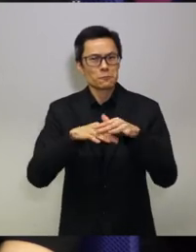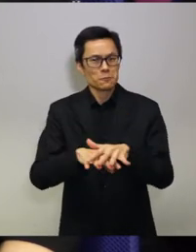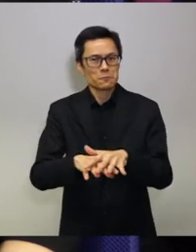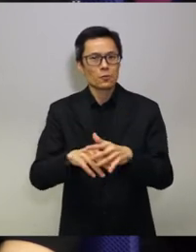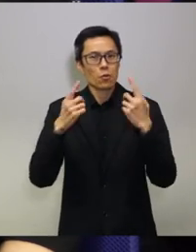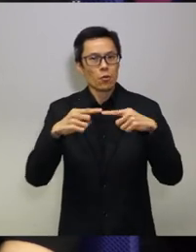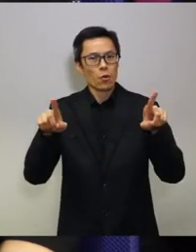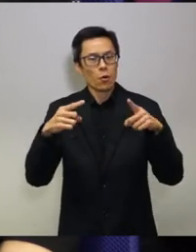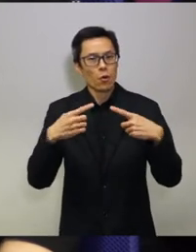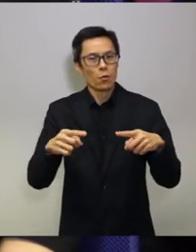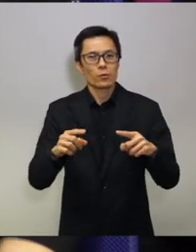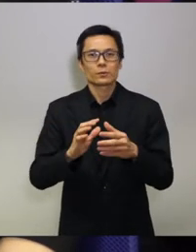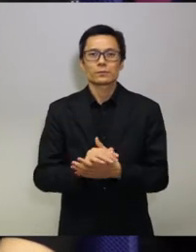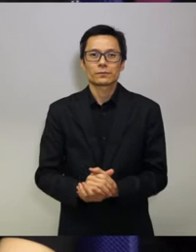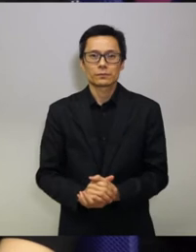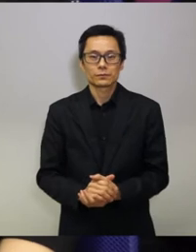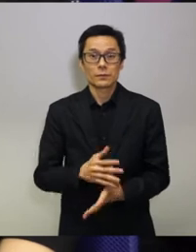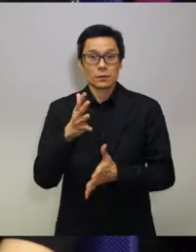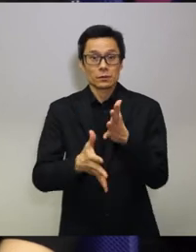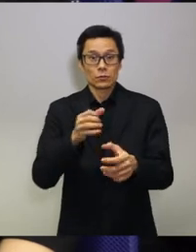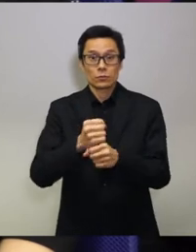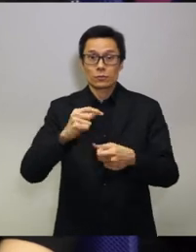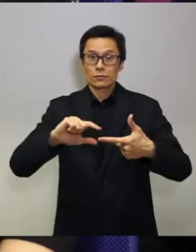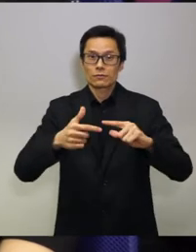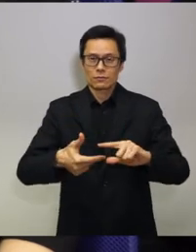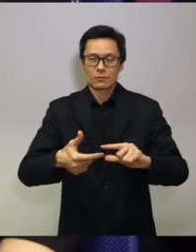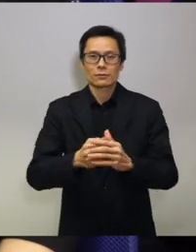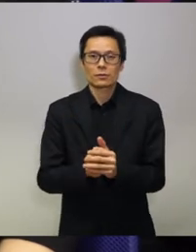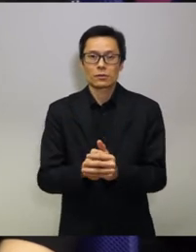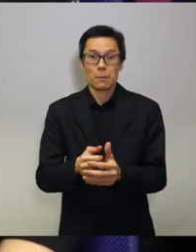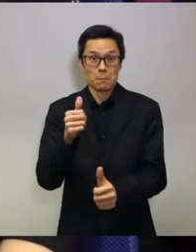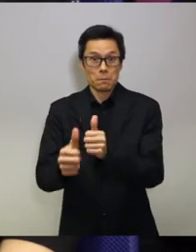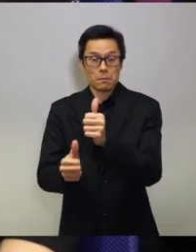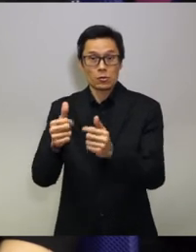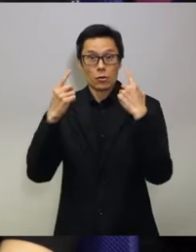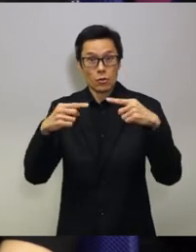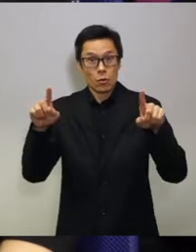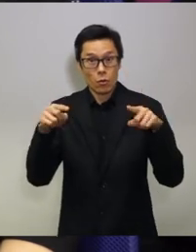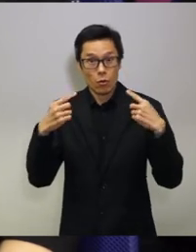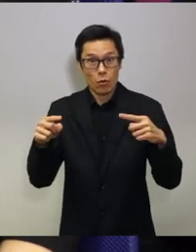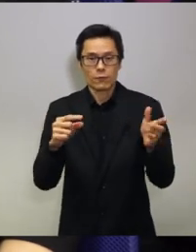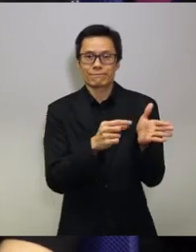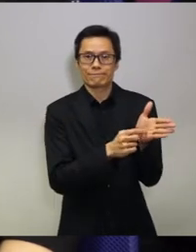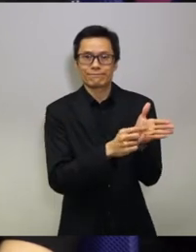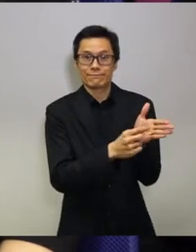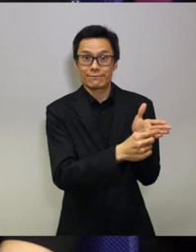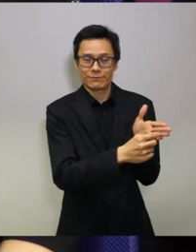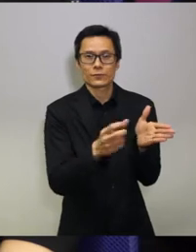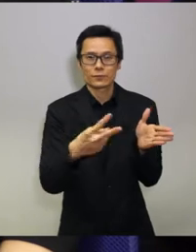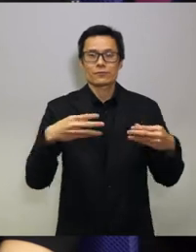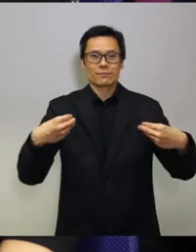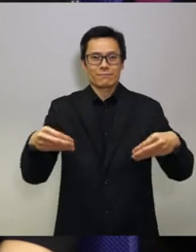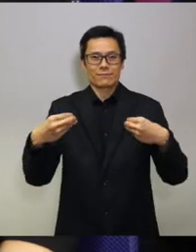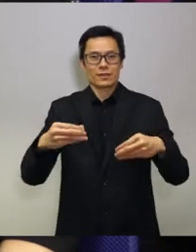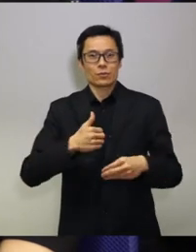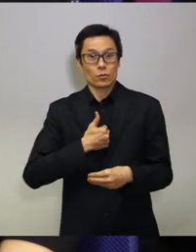呢個嘅歌曲裡面嘅。而手語工作坊咧，我哋就會將佢哋參賽嘅歌曲裡面嘅歌詞嘅手語咧，我哋會喺嗰陣